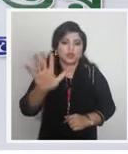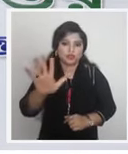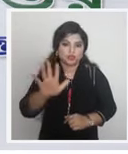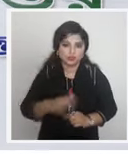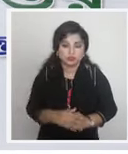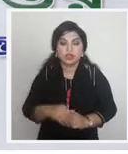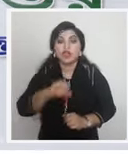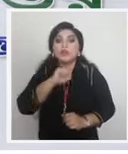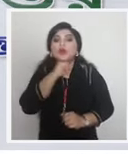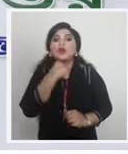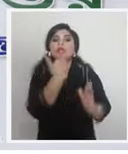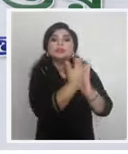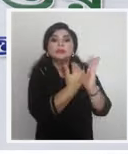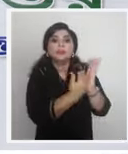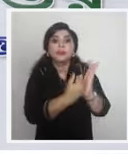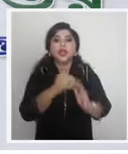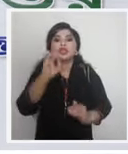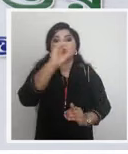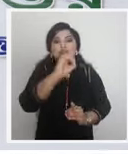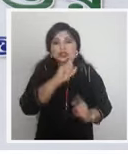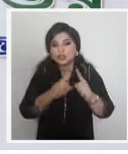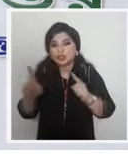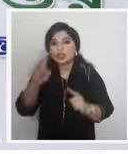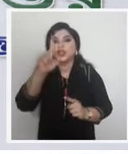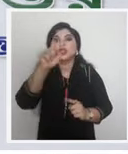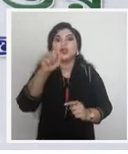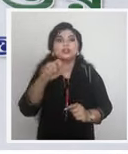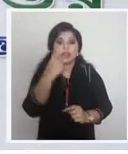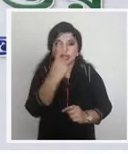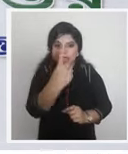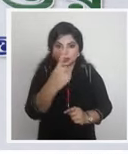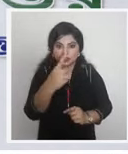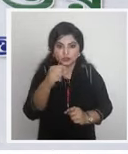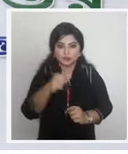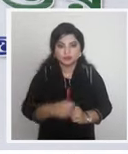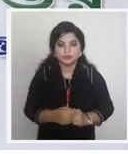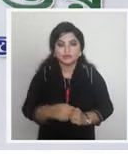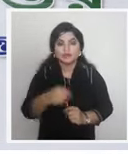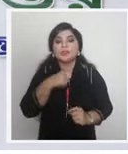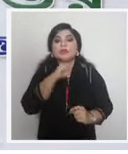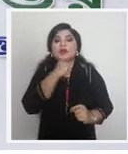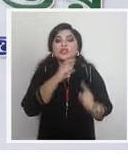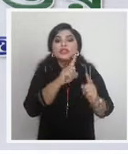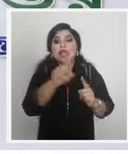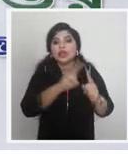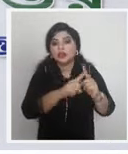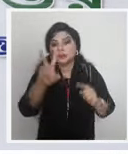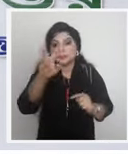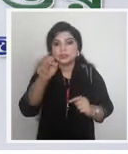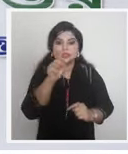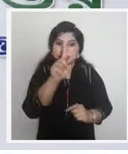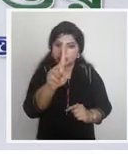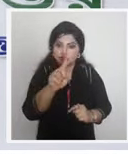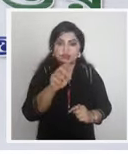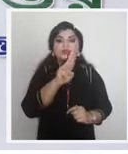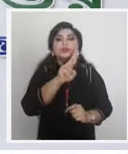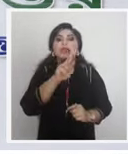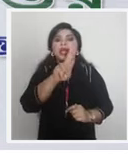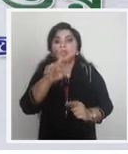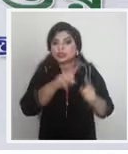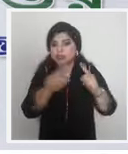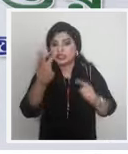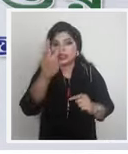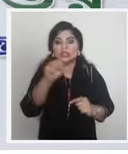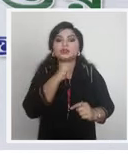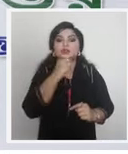যারা মৃত্যুবরণ করেছেন তাদের মধ্যে পুরুষ 28 জন, নারী 15 জন। বয়স বিভাজনে 0 থেকে 10 বছরের মধ্যে